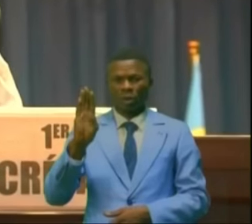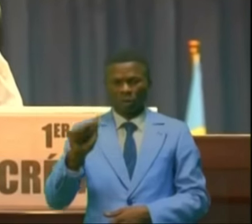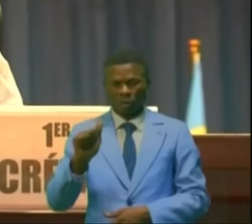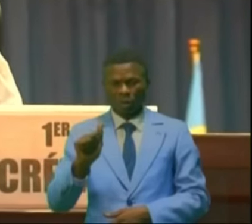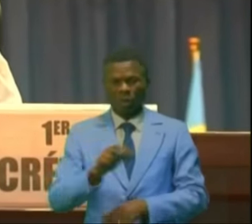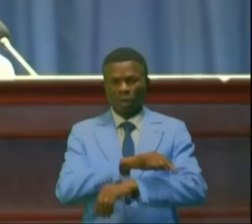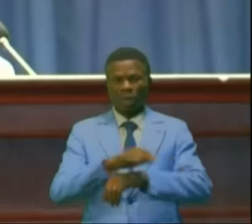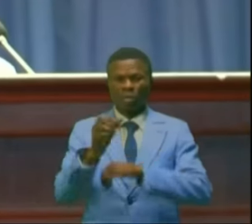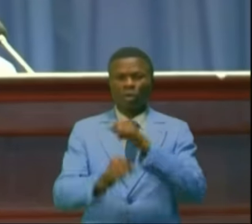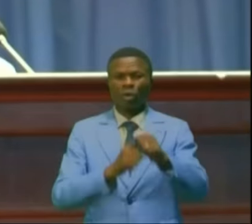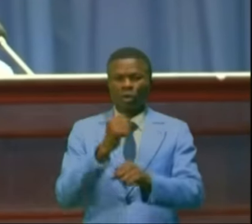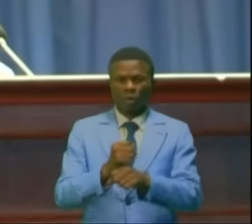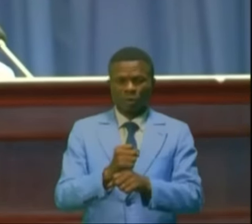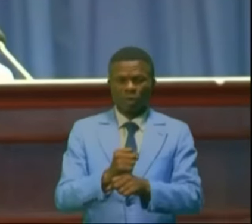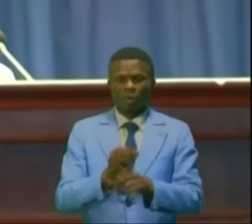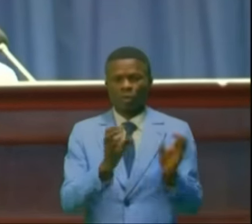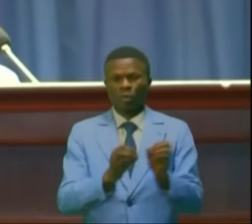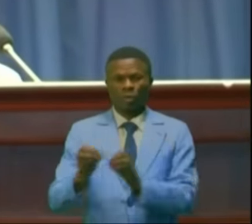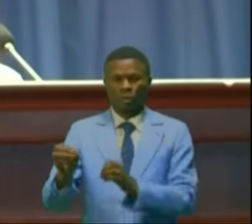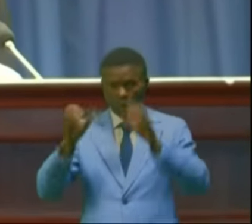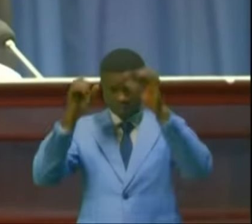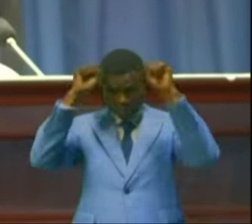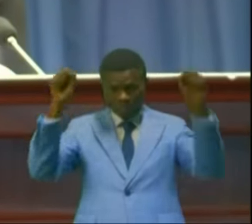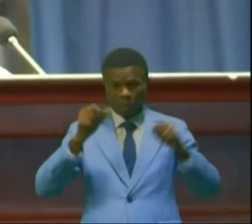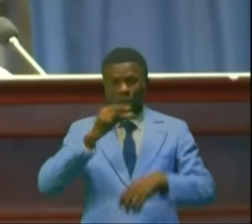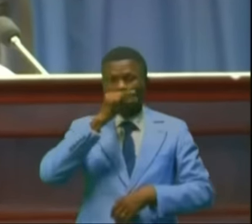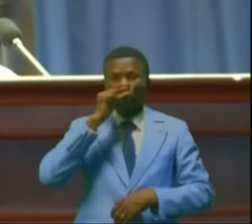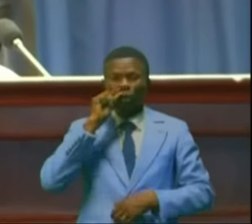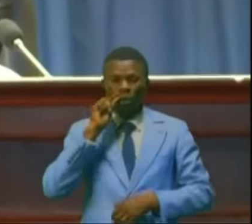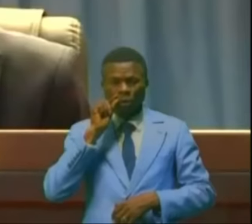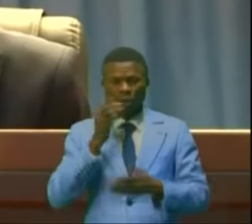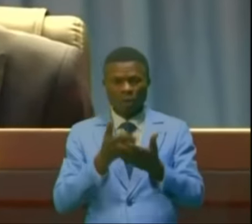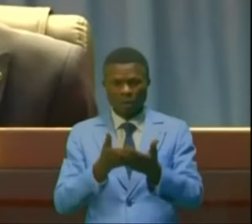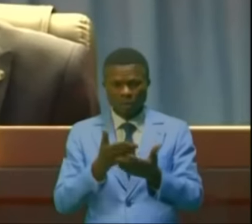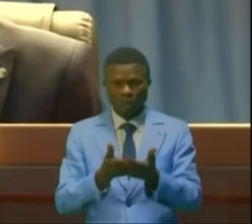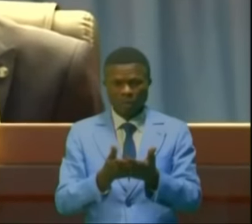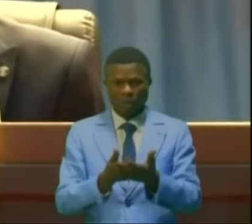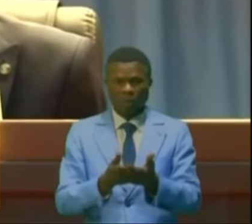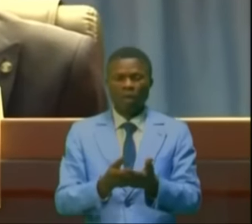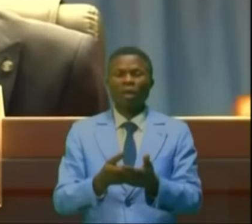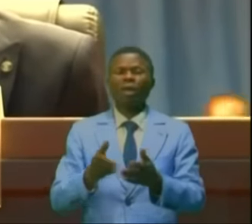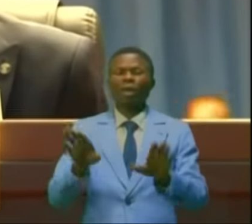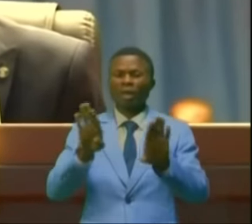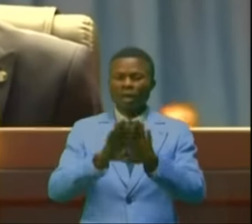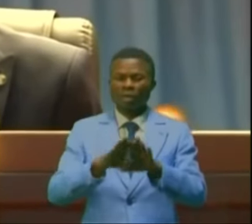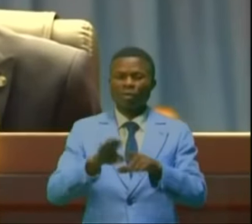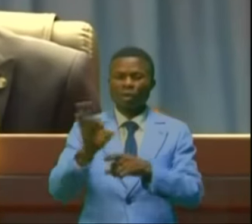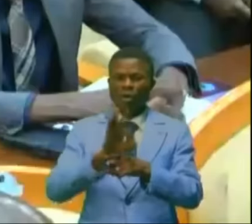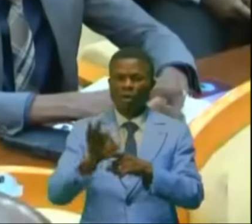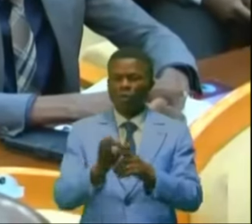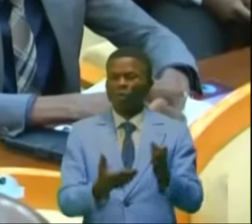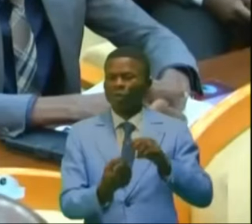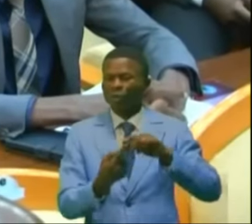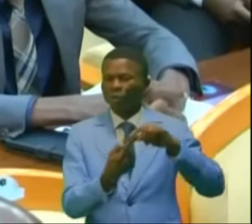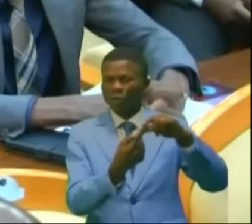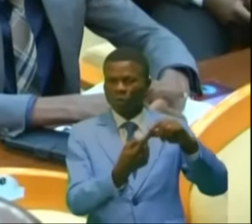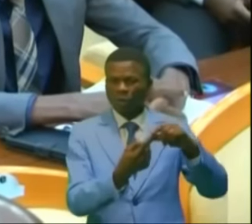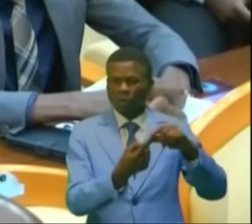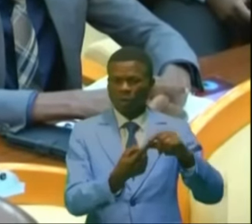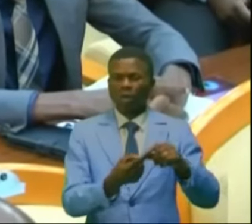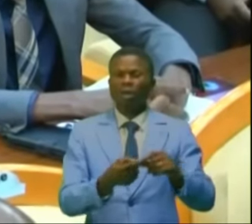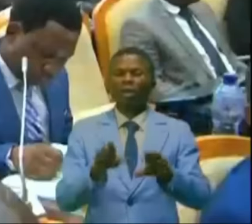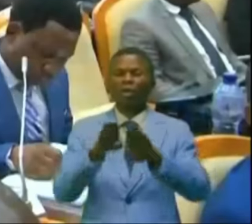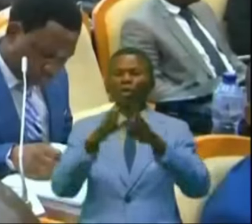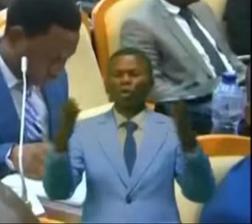du bureau d'âge qu'a présidé le président Christophe Mboso Kodiapwanga qui clôt cette session extraordinaire qui était